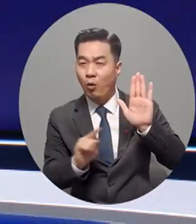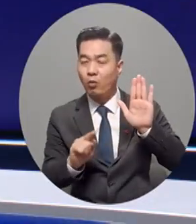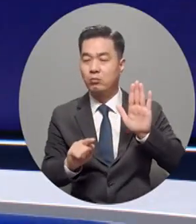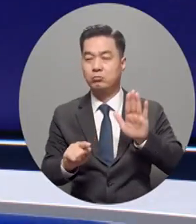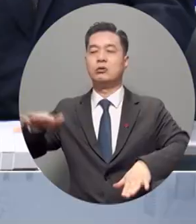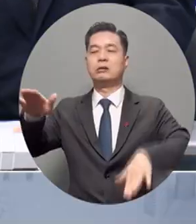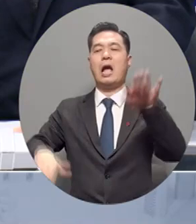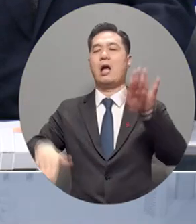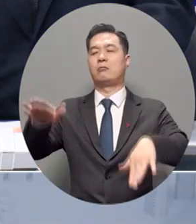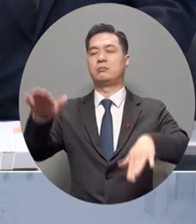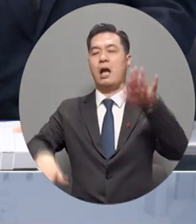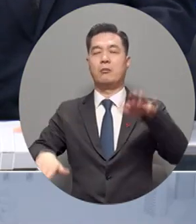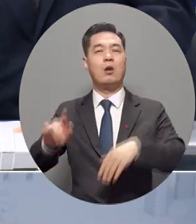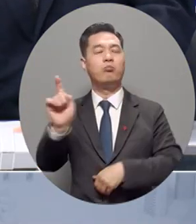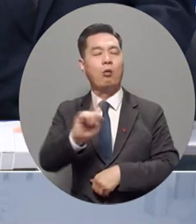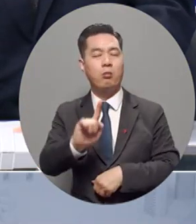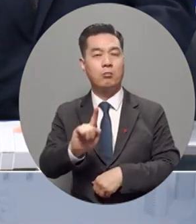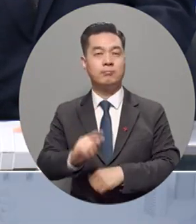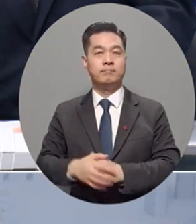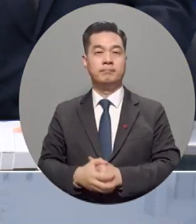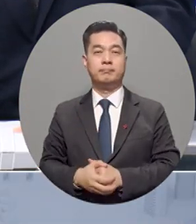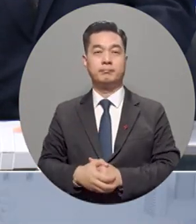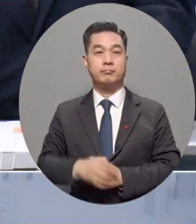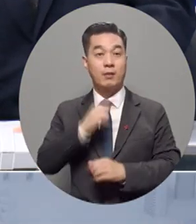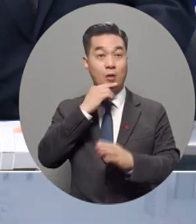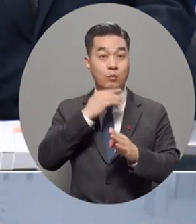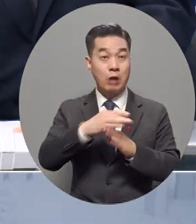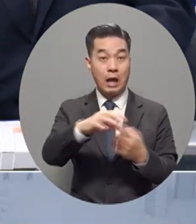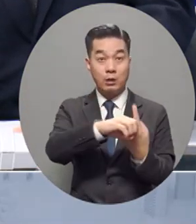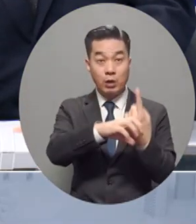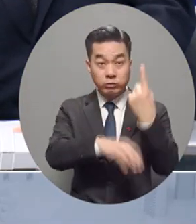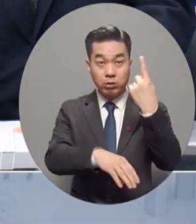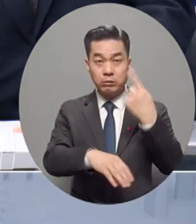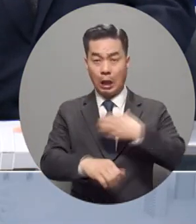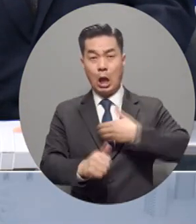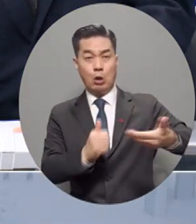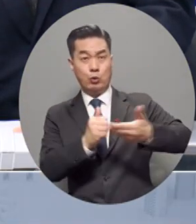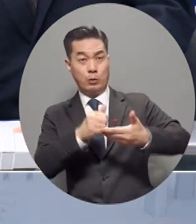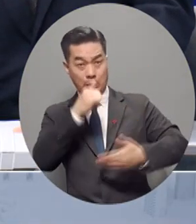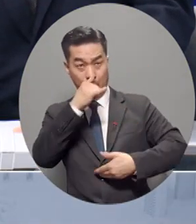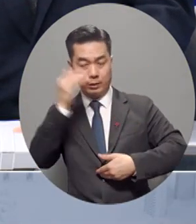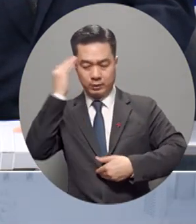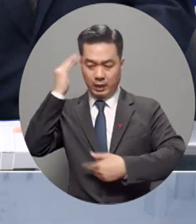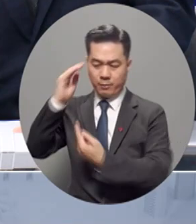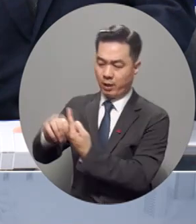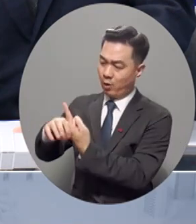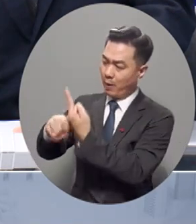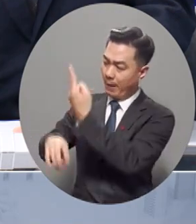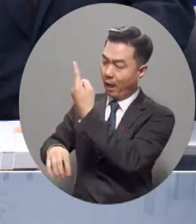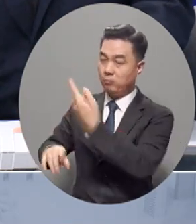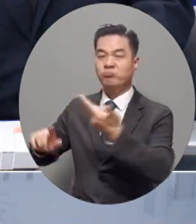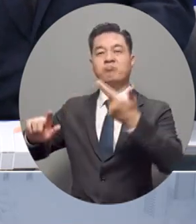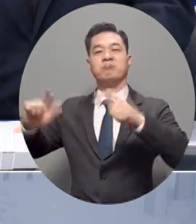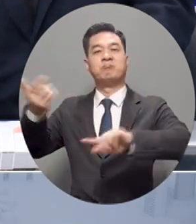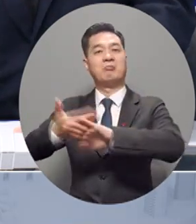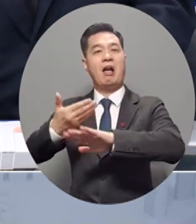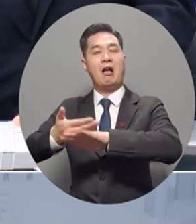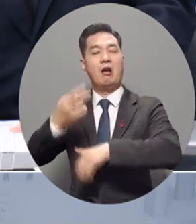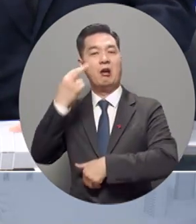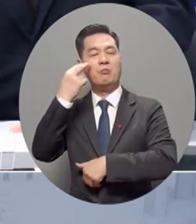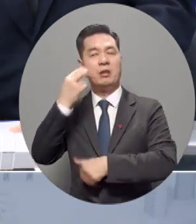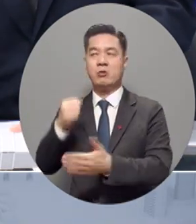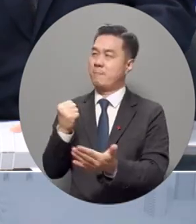아니라는 겁니다 북한의 위성 발사는 위협이라 men 대한민국의 위성 발사는 성격이 다르다고 한 미국에 대한